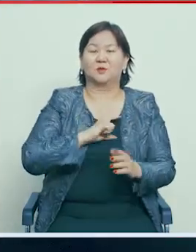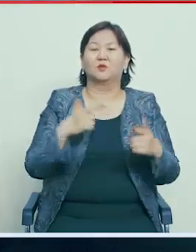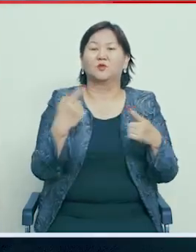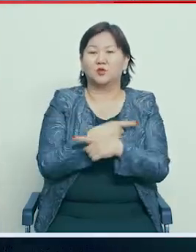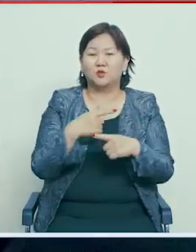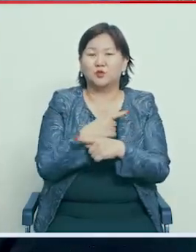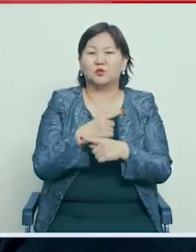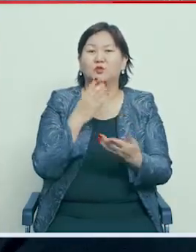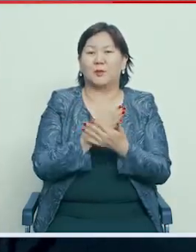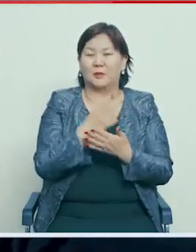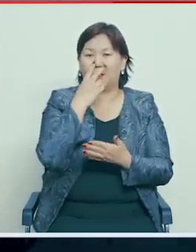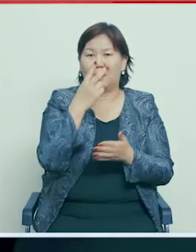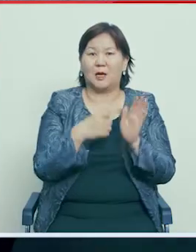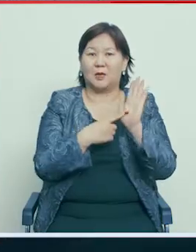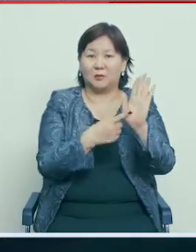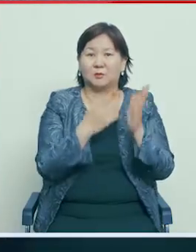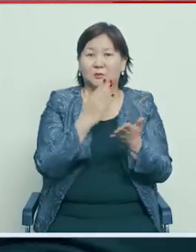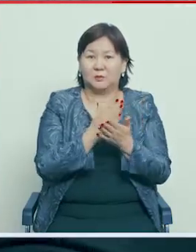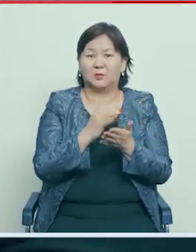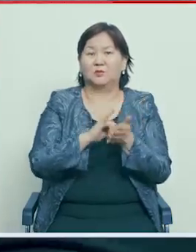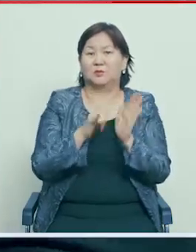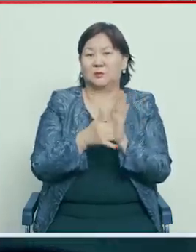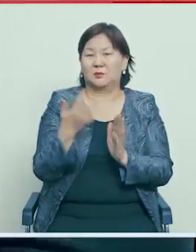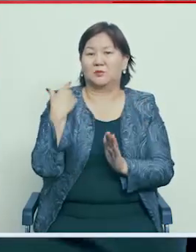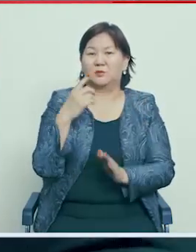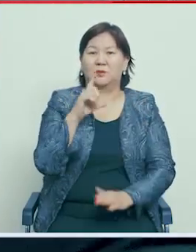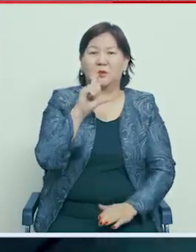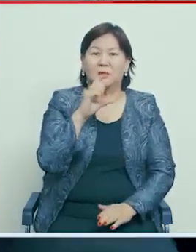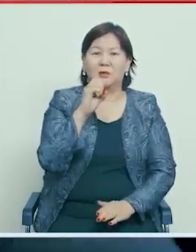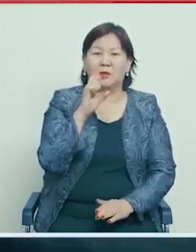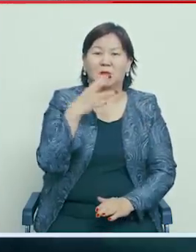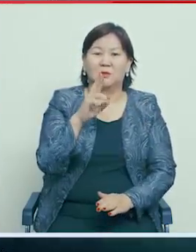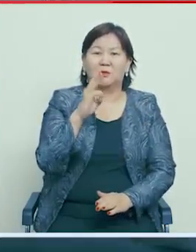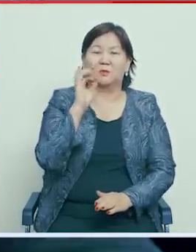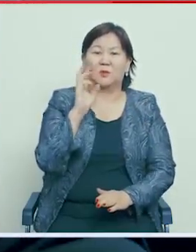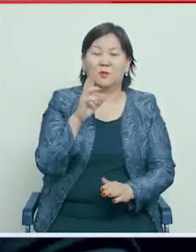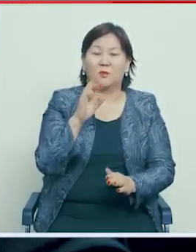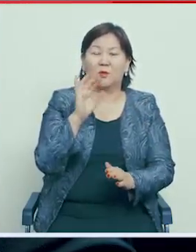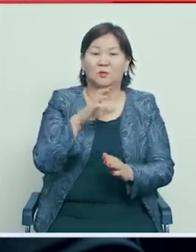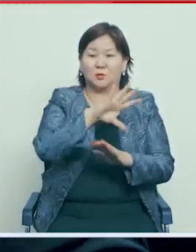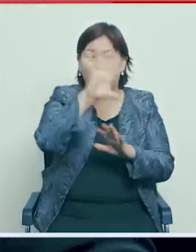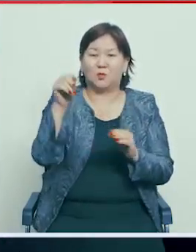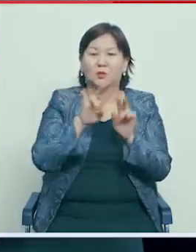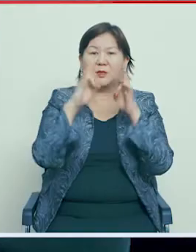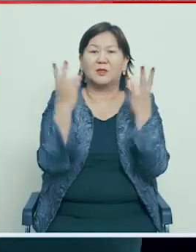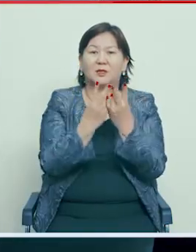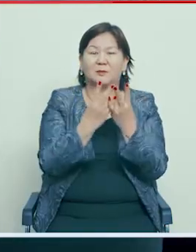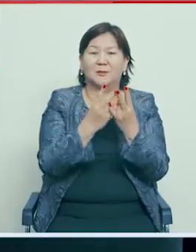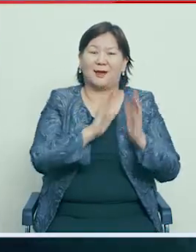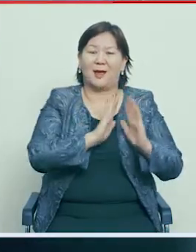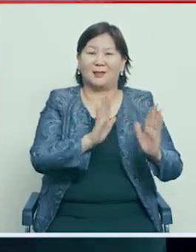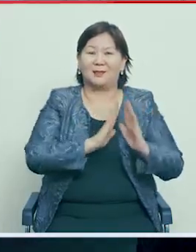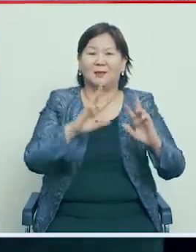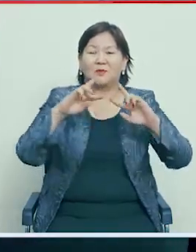зөрчиж байна гэдгийг харуулж байгаа учраас өчигдөр тийм lead talks гэдэг хөтөлбөрөөрөө бүх нийгэмд хүмүүст энэ